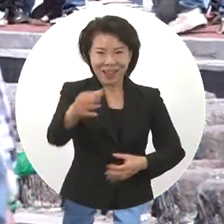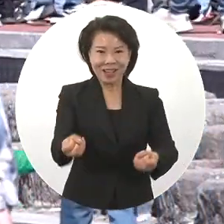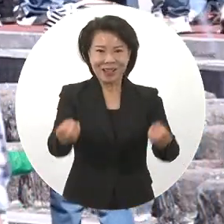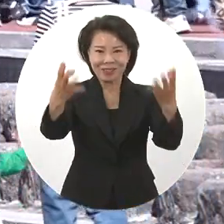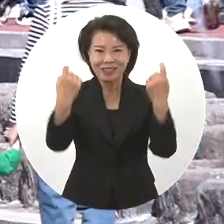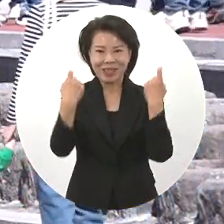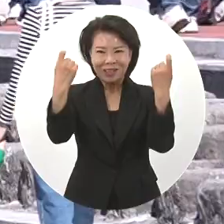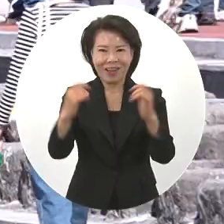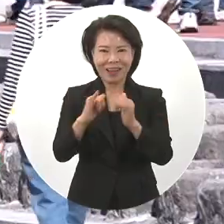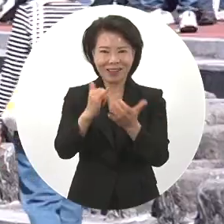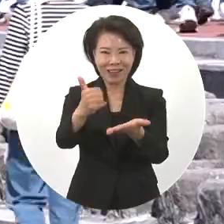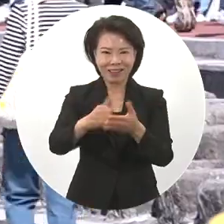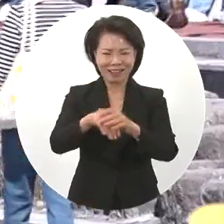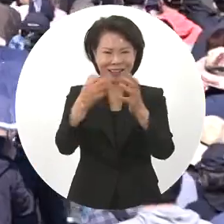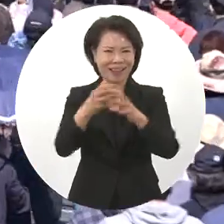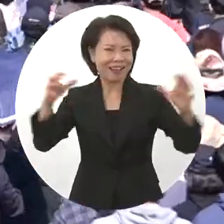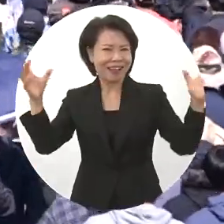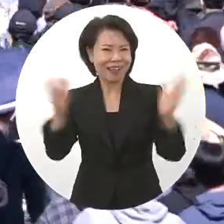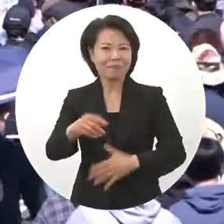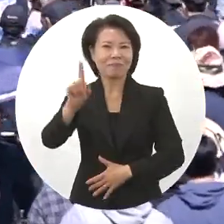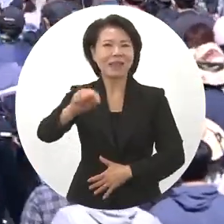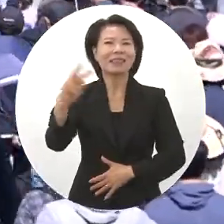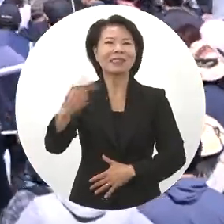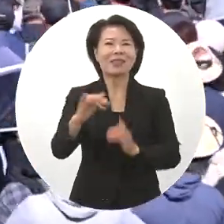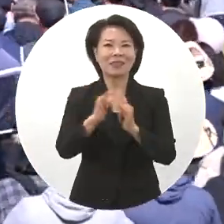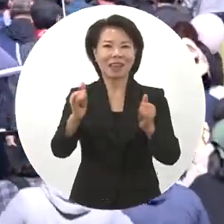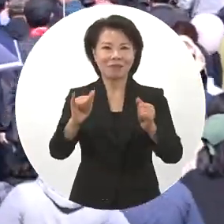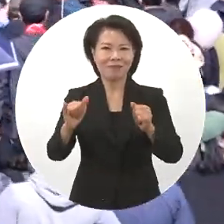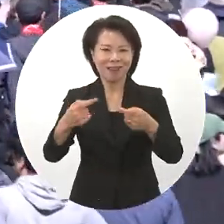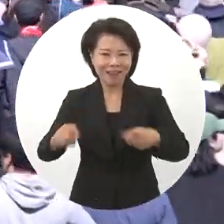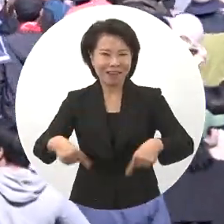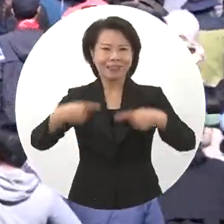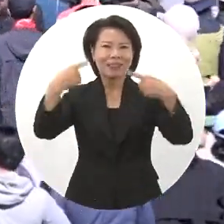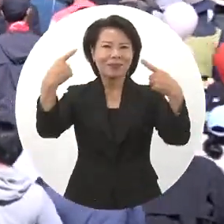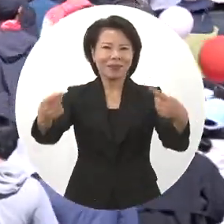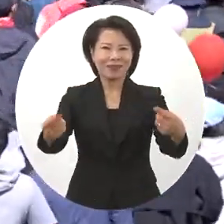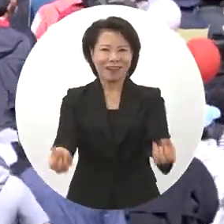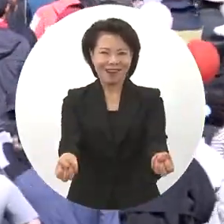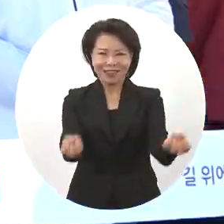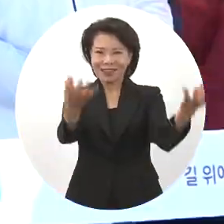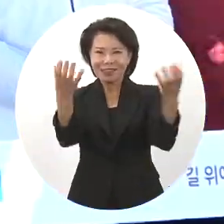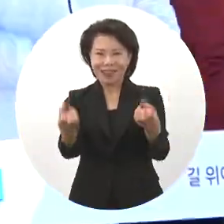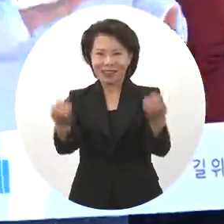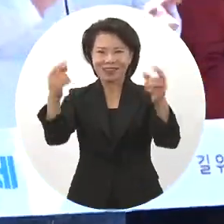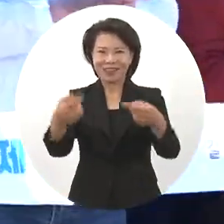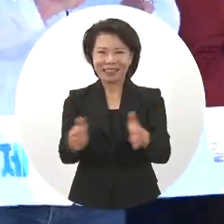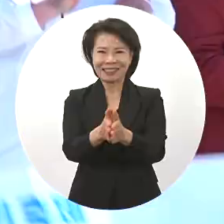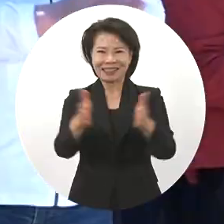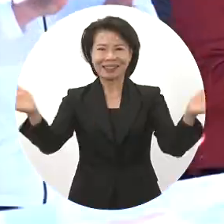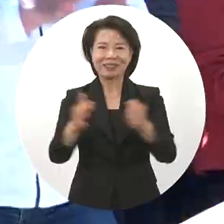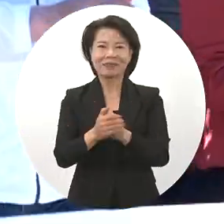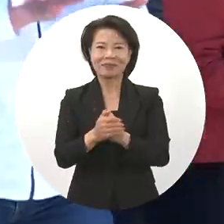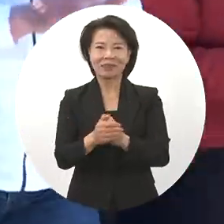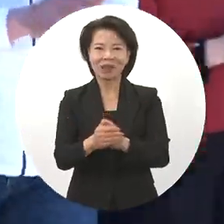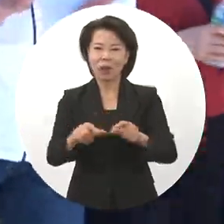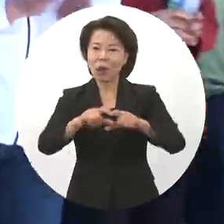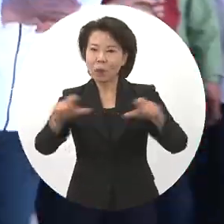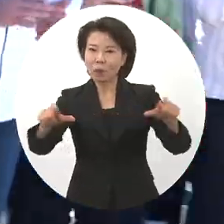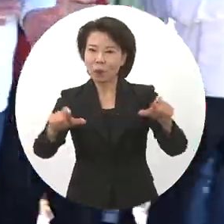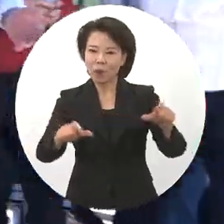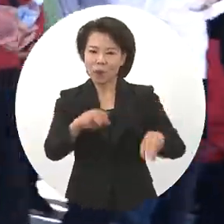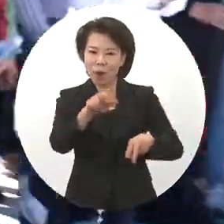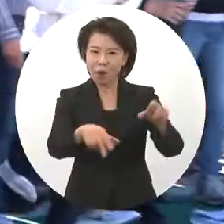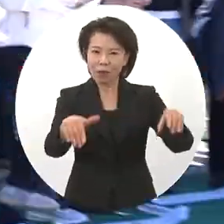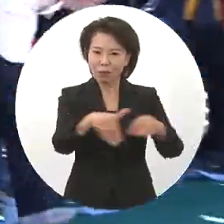도민과 관광객 1만 2천여 명이 참여한 가운데 성황리에 개최됐습니다. 이번 행사는 일상 속